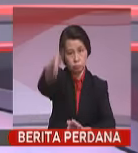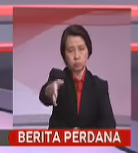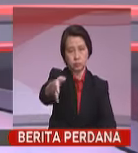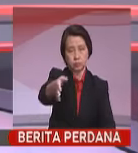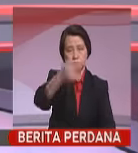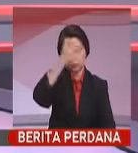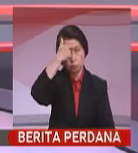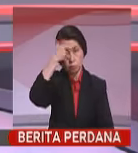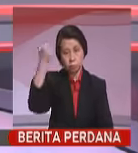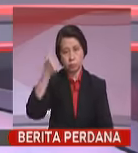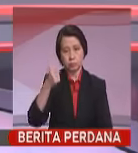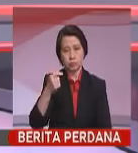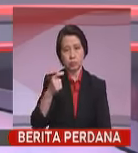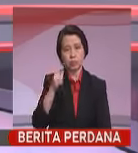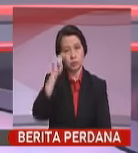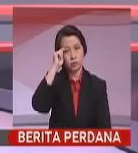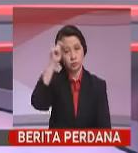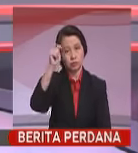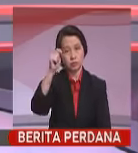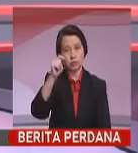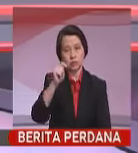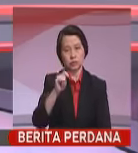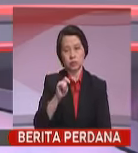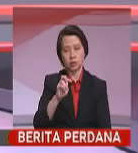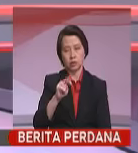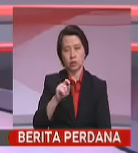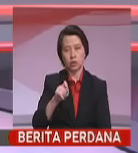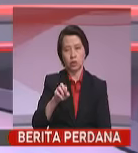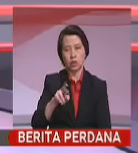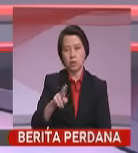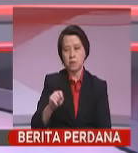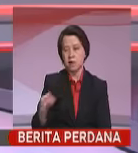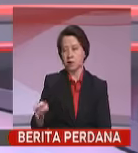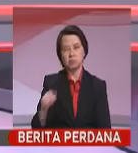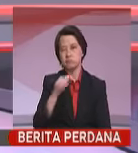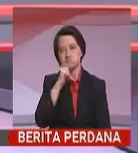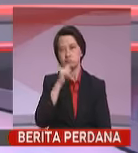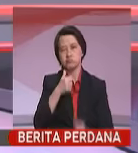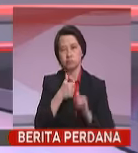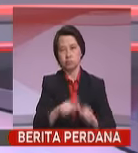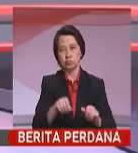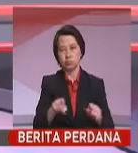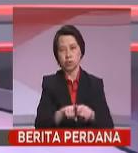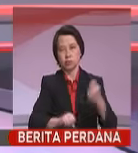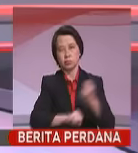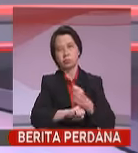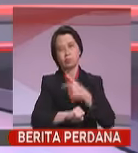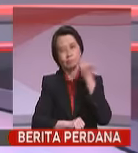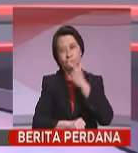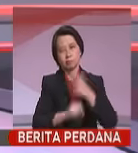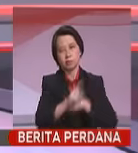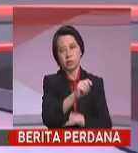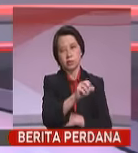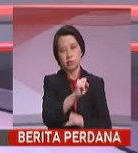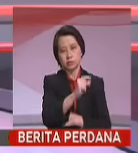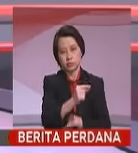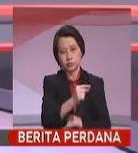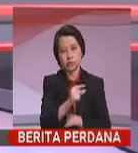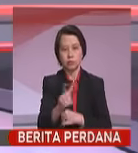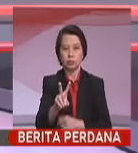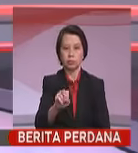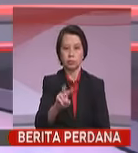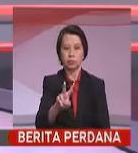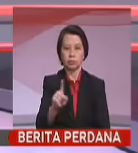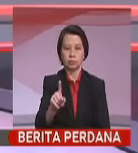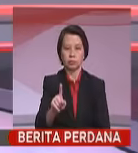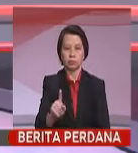depan. Ini kerana Terengganu Incorporated sendiri berhad tidak lagi meneruskan statusnya sebagai penaja utama TSG pada